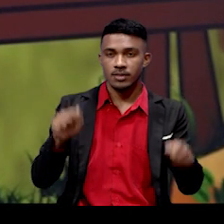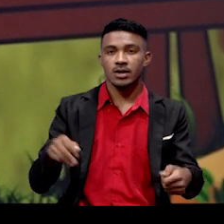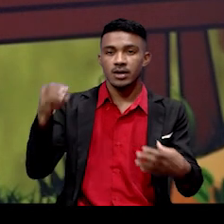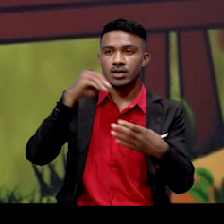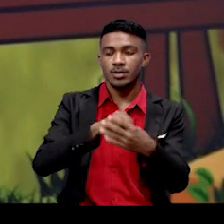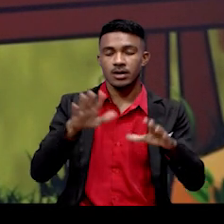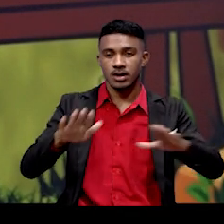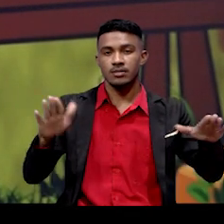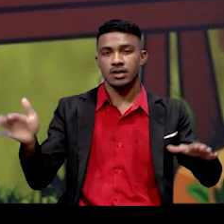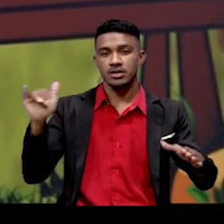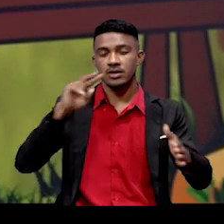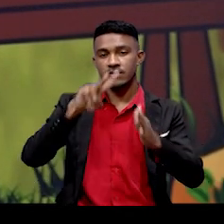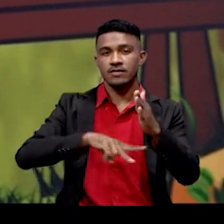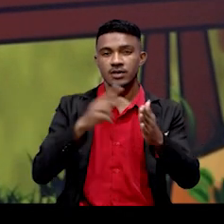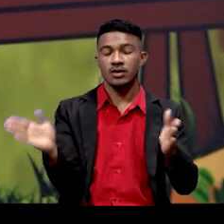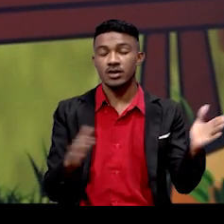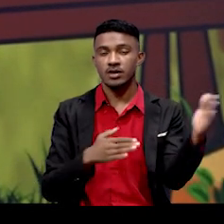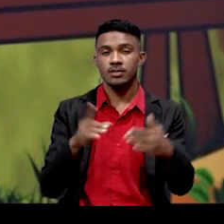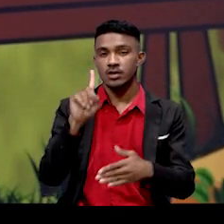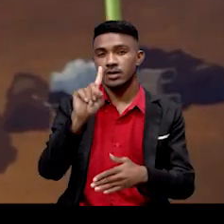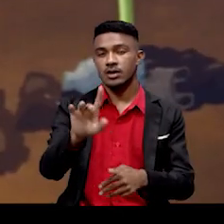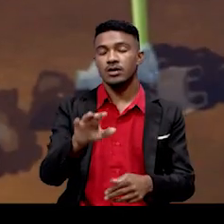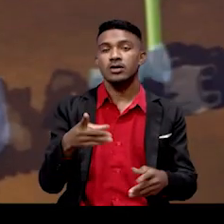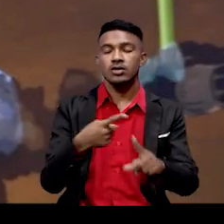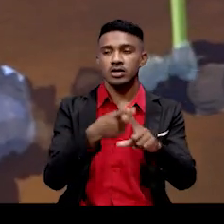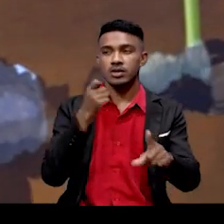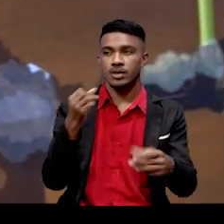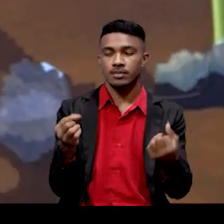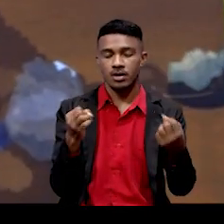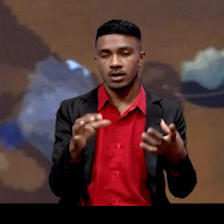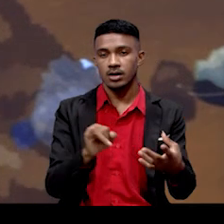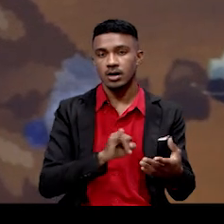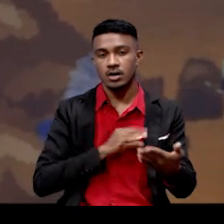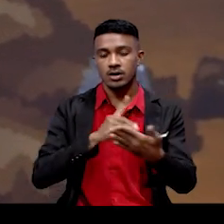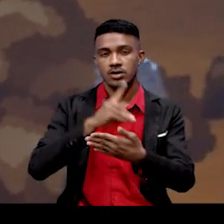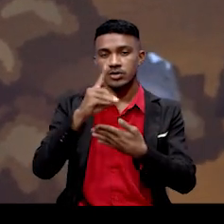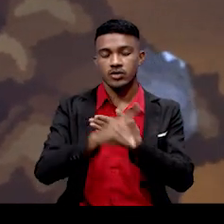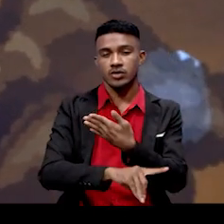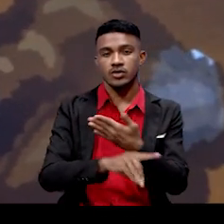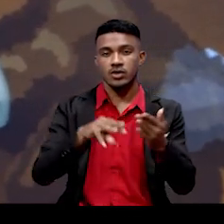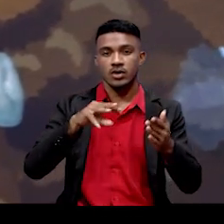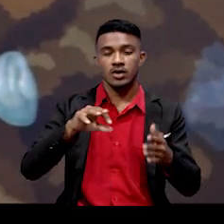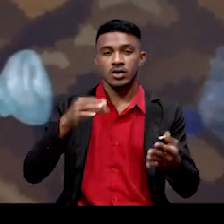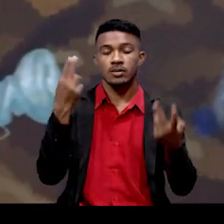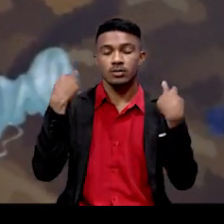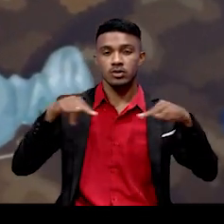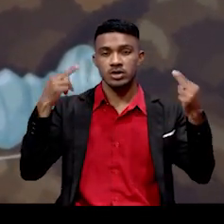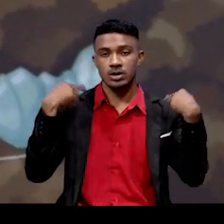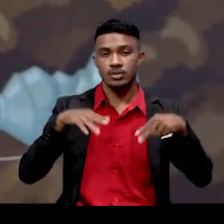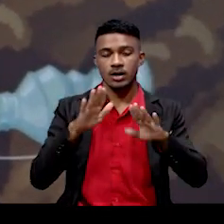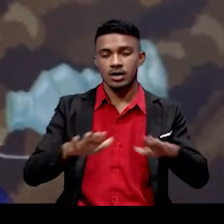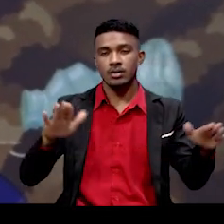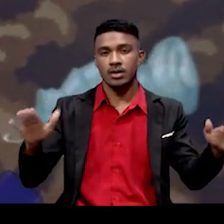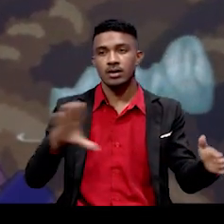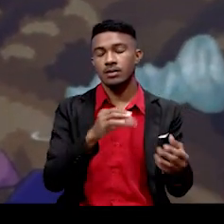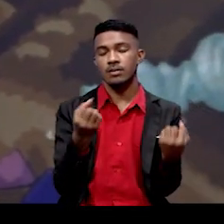ba video animasa ngidan anta usen ba buat barak lo ia mo sen ba hau desenvolve musika bala barik ya lo kirim sa usido ke